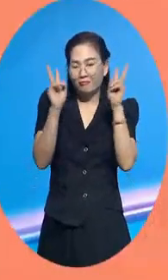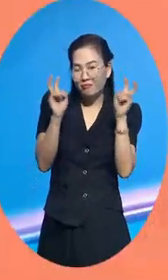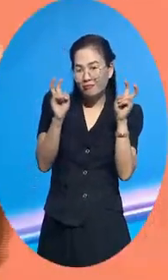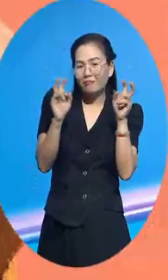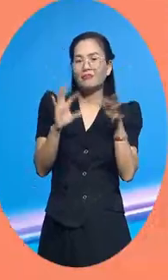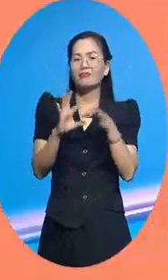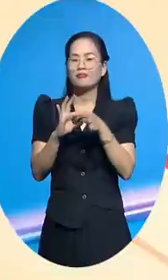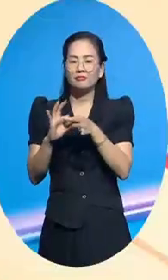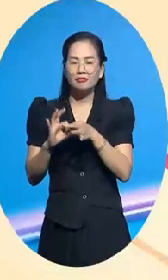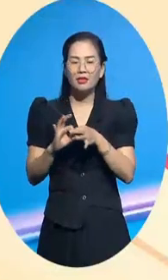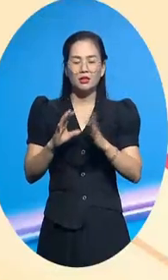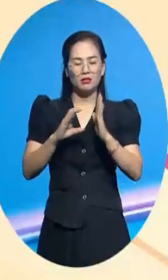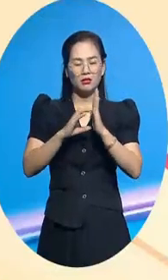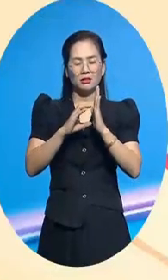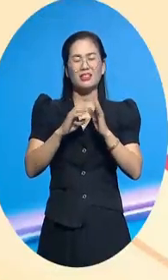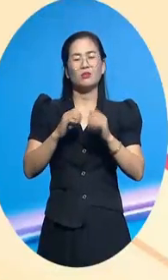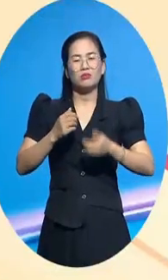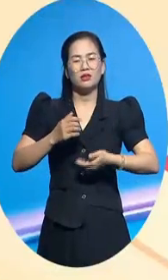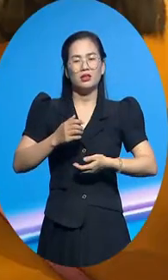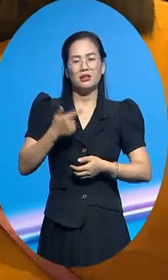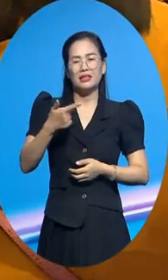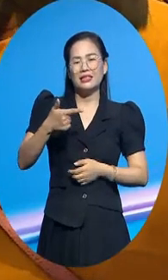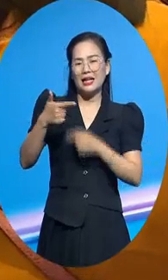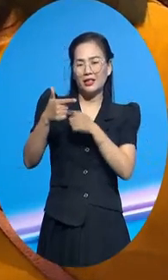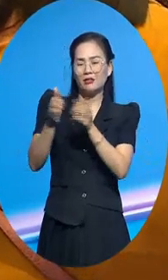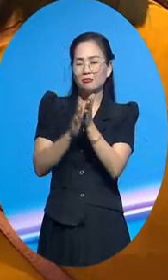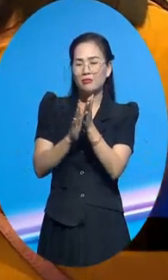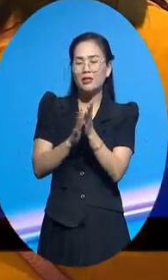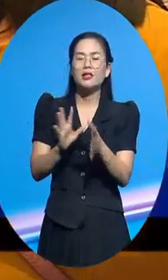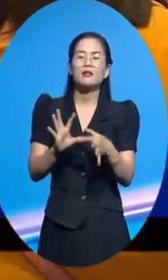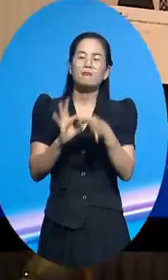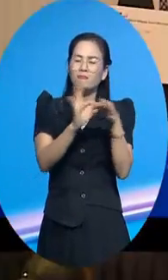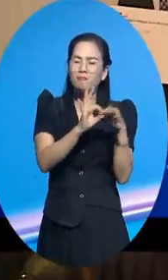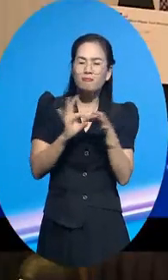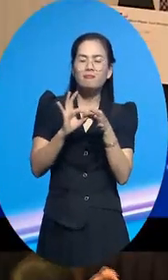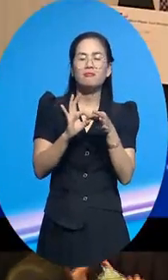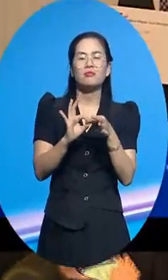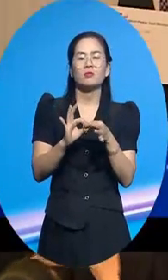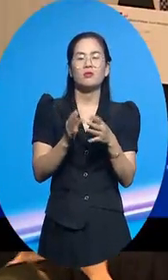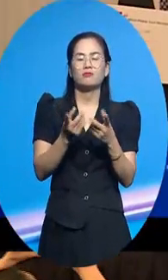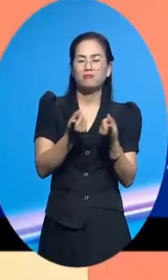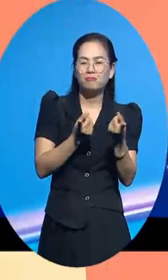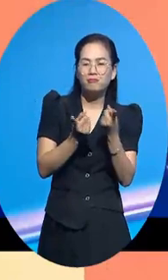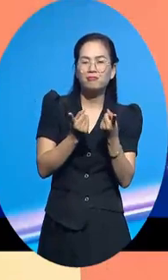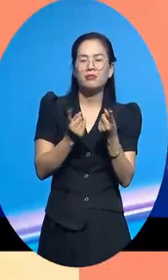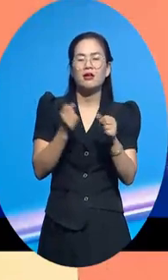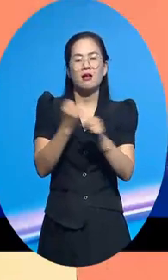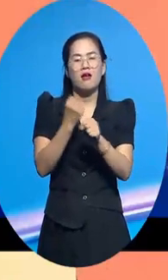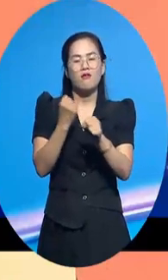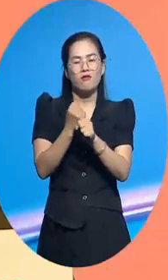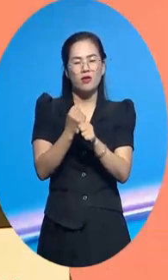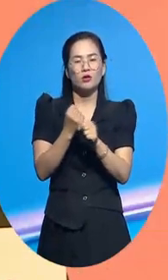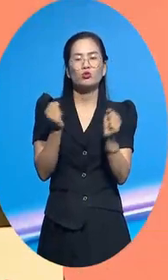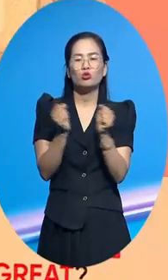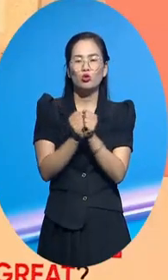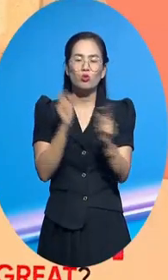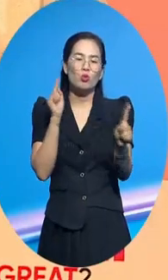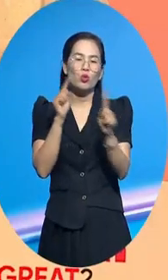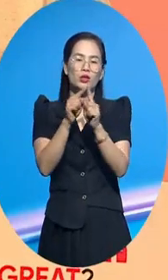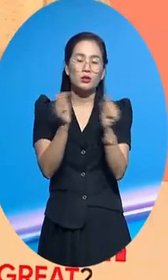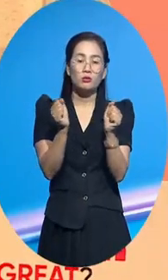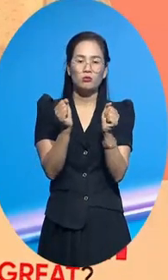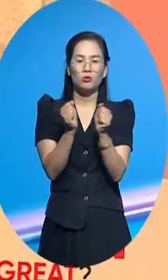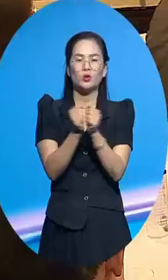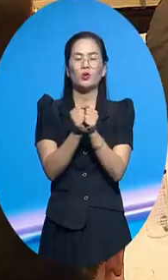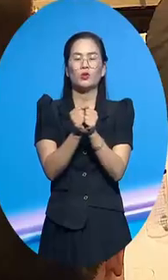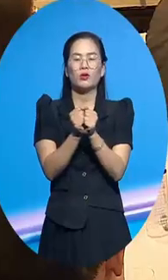tinh, giải thưởng nhấn mạnh tầm quan trọng của việc xây dựng sự kết nối và mối quan hệ đối tác, làm việc cùng nhau vì mục đích chung và nuôi dưỡng